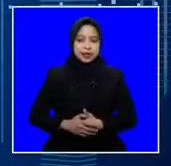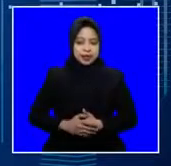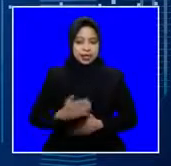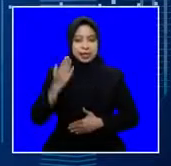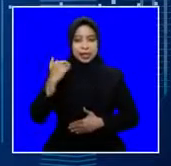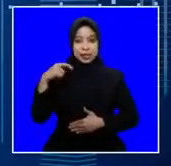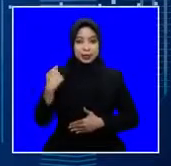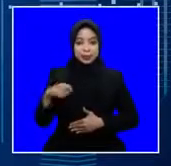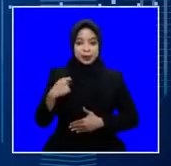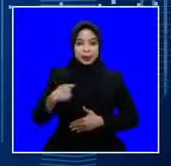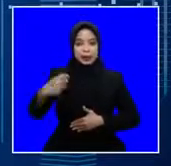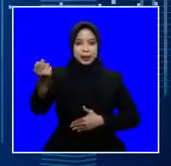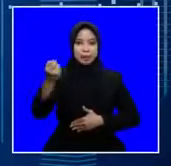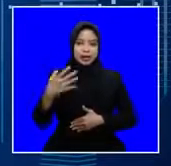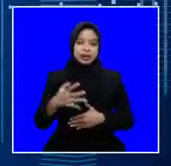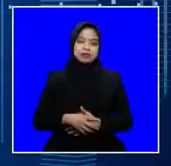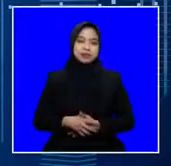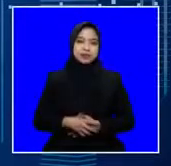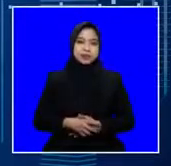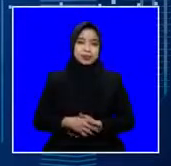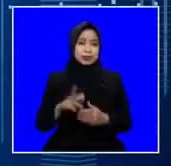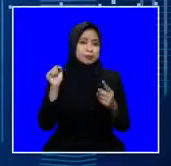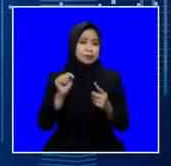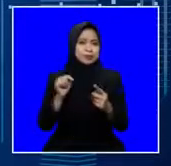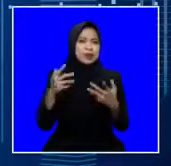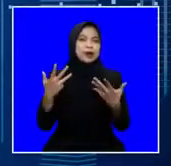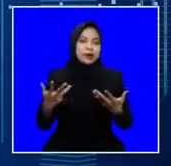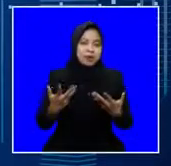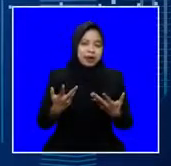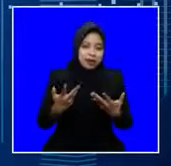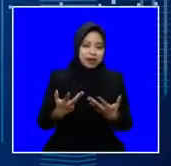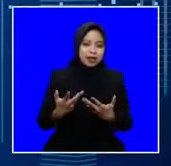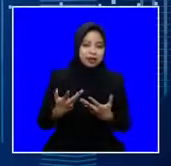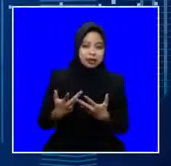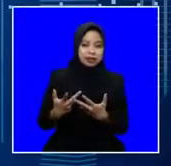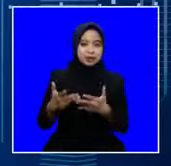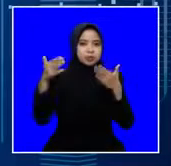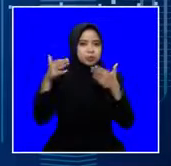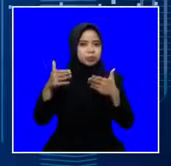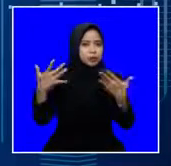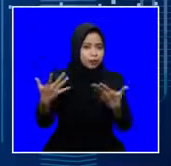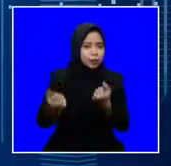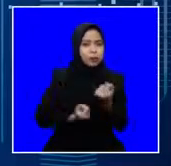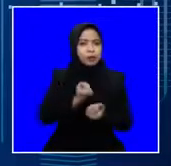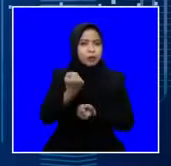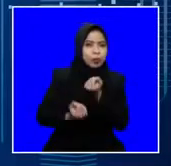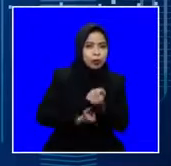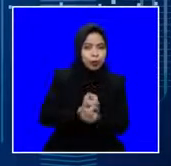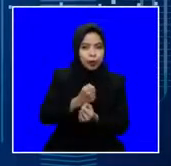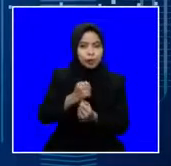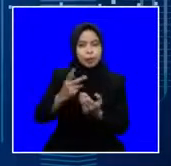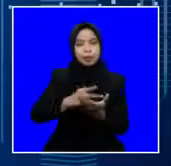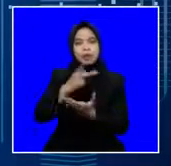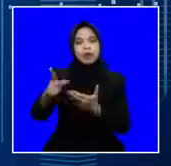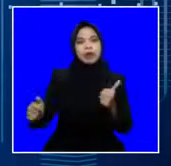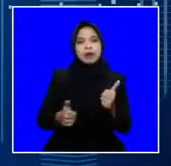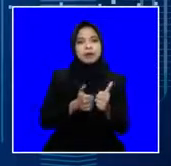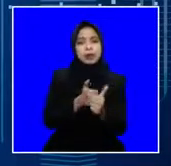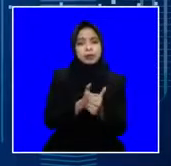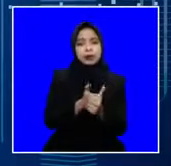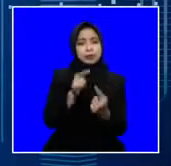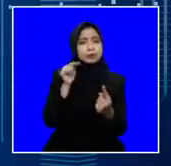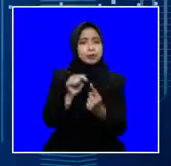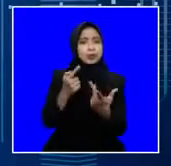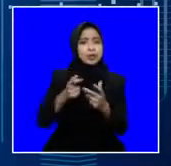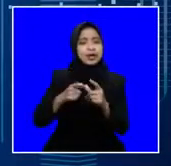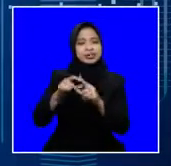Mas Menteri tadi. Hal ini juga merupakan salah satu upaya kami di dalam ikut memenuhi program Nawacita Presiden untuk